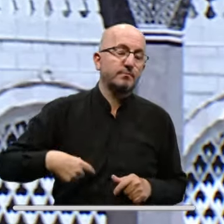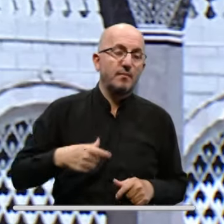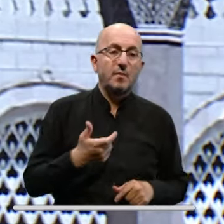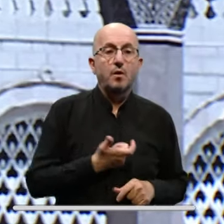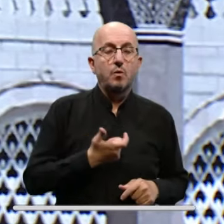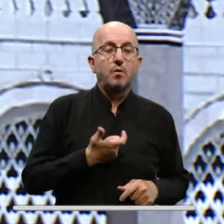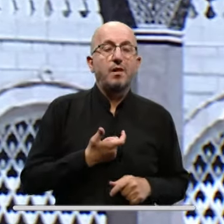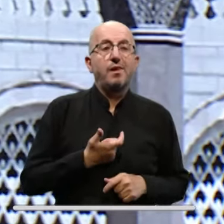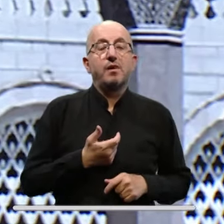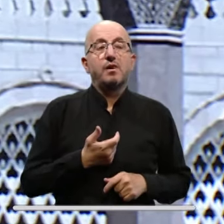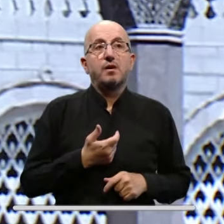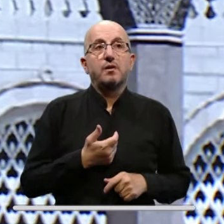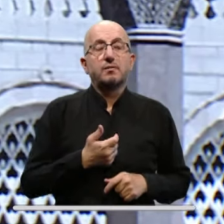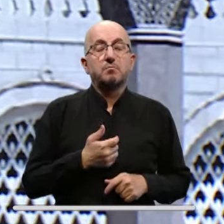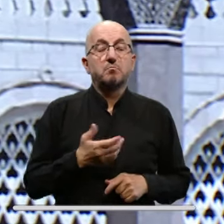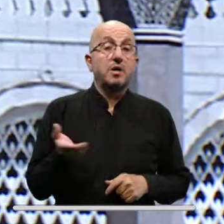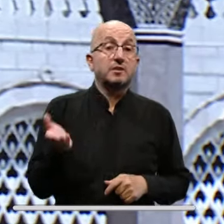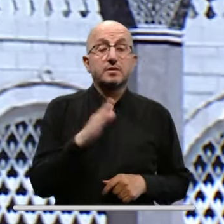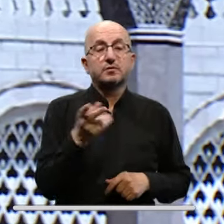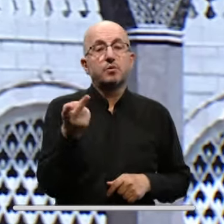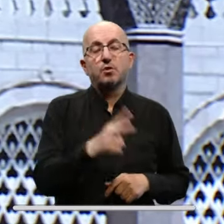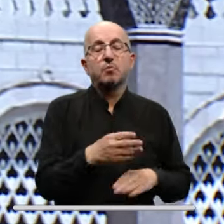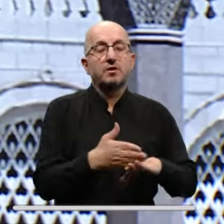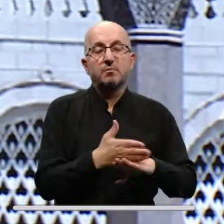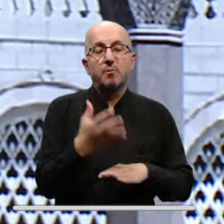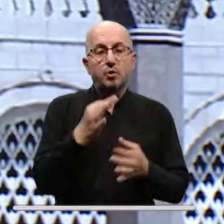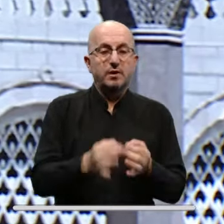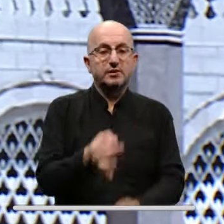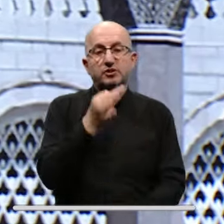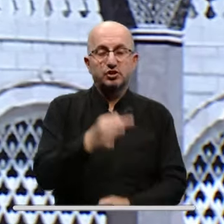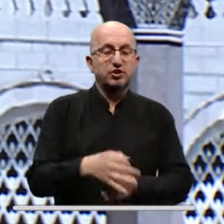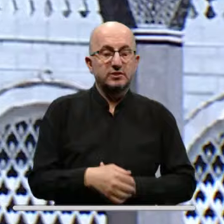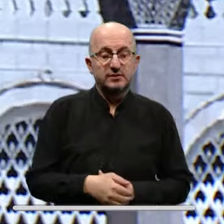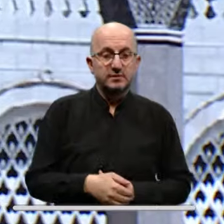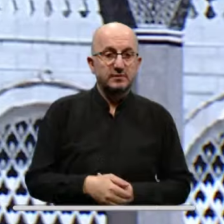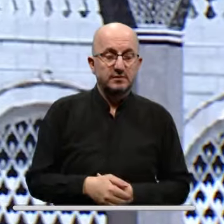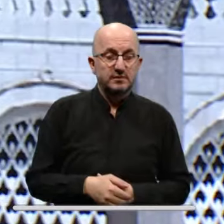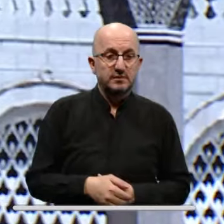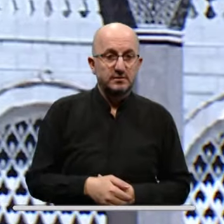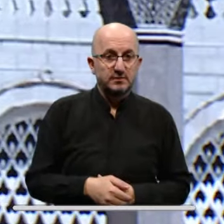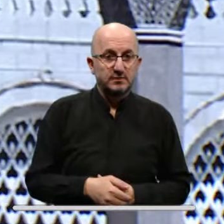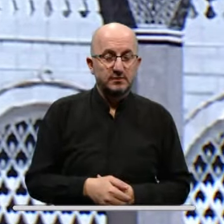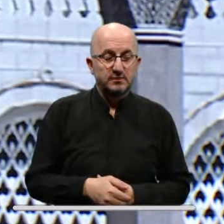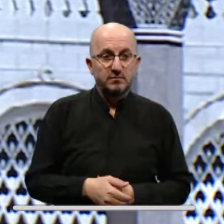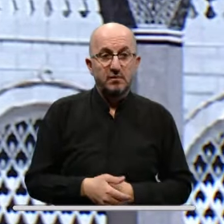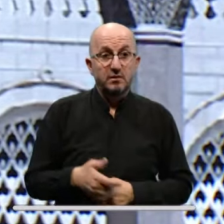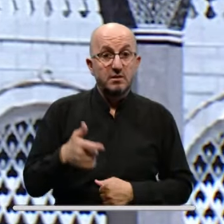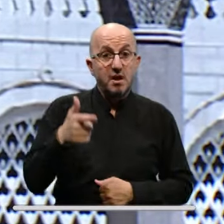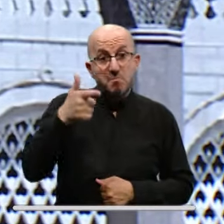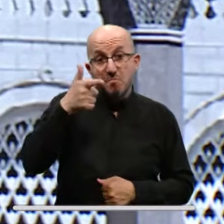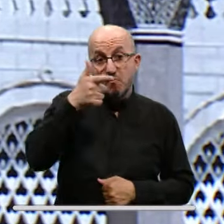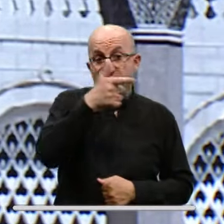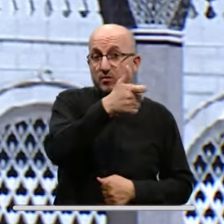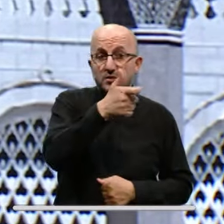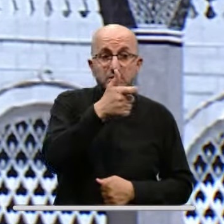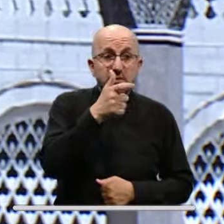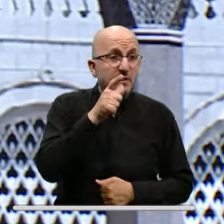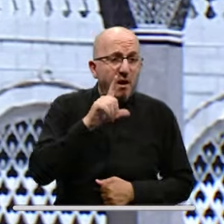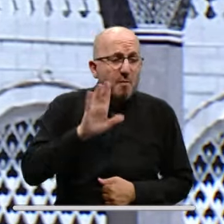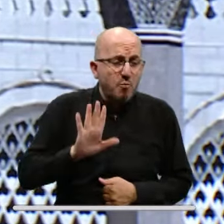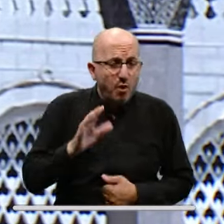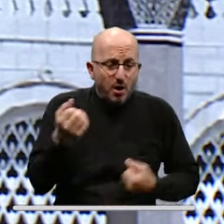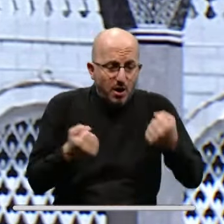ihlali yapıp başkasının ölümüne sebep olan kişi illa tabancayı çekip vurması gerekmiyor. Arabanla